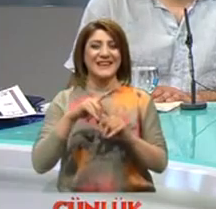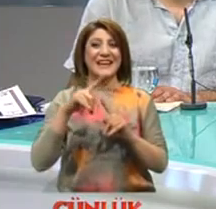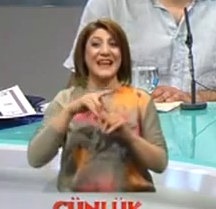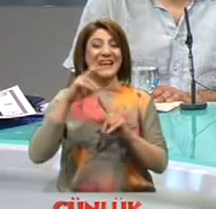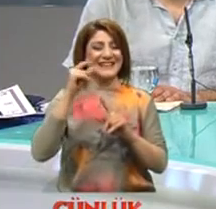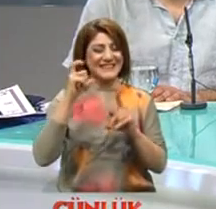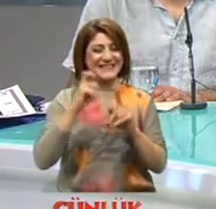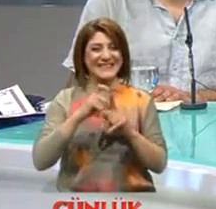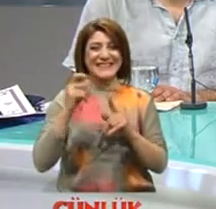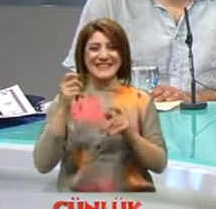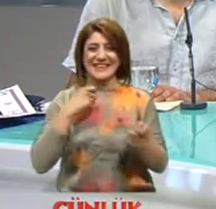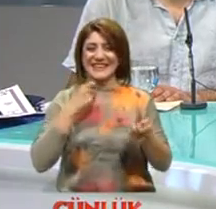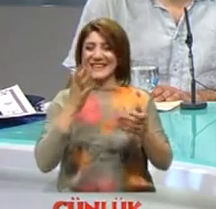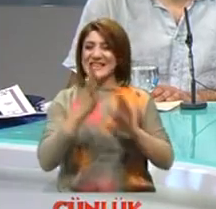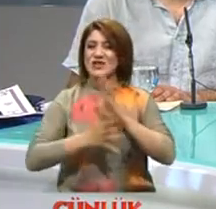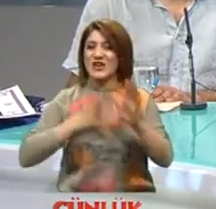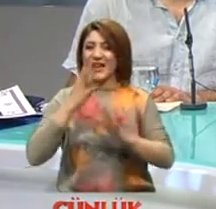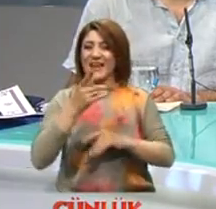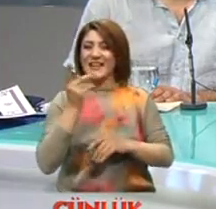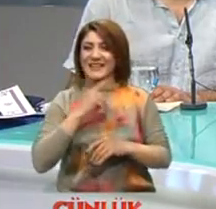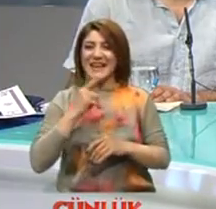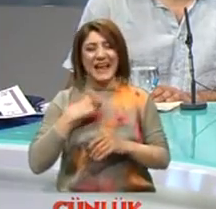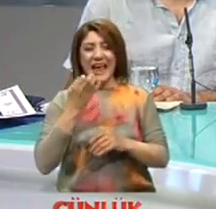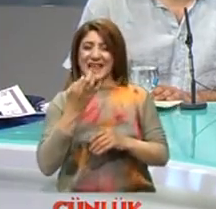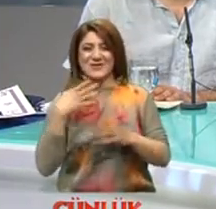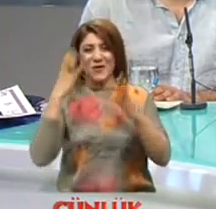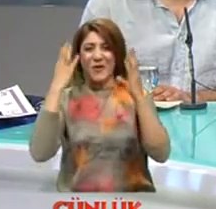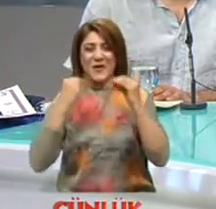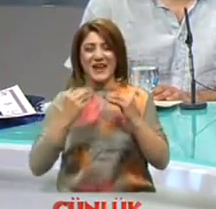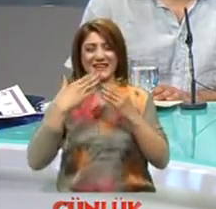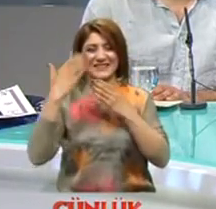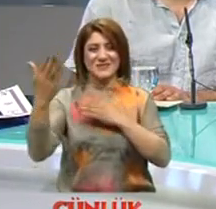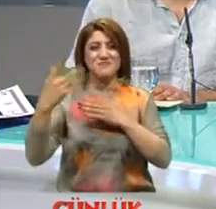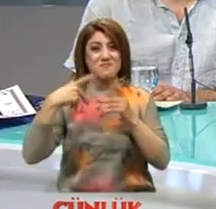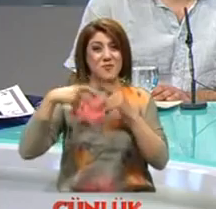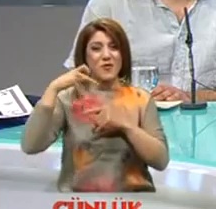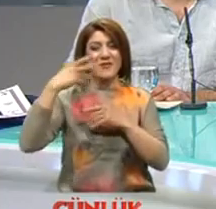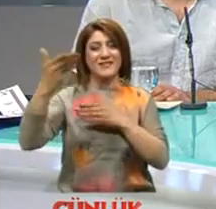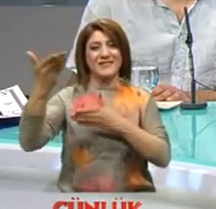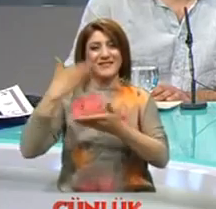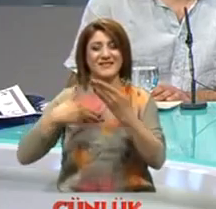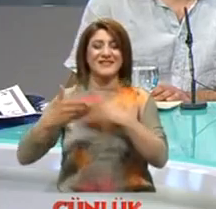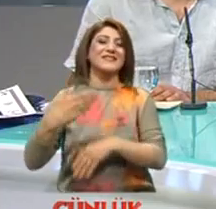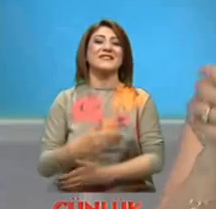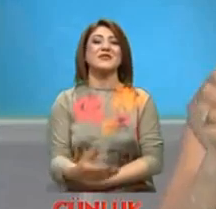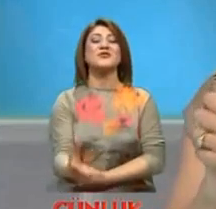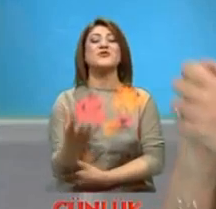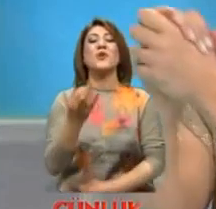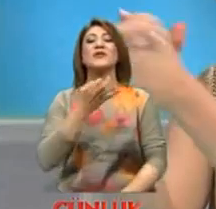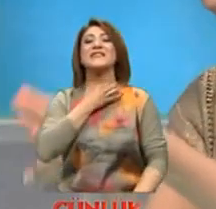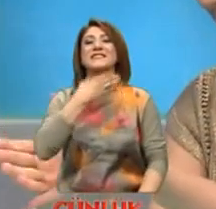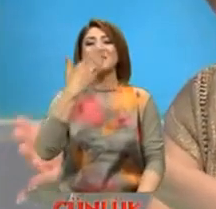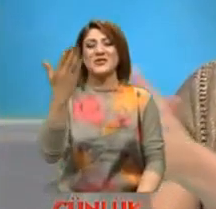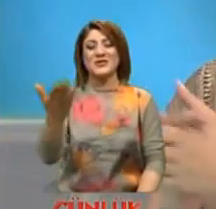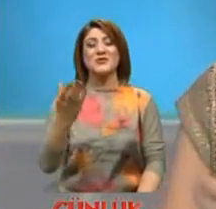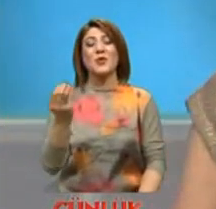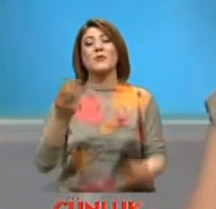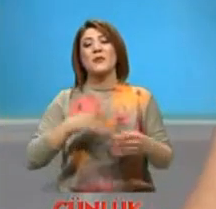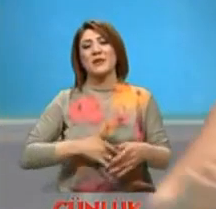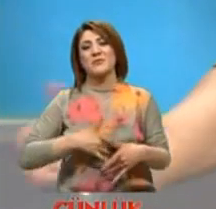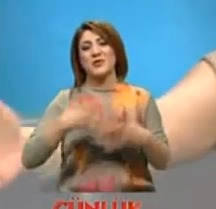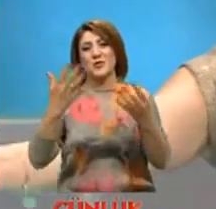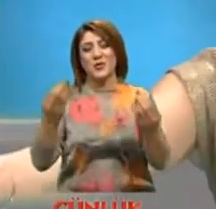Tit. Ve ben biraz öğrendim. Harika. Çok çok teşekkür ederiz. Kutluyorum. Çok memnun